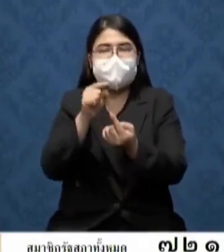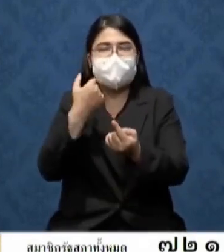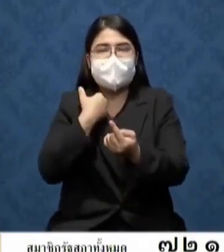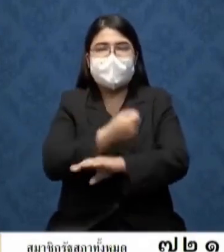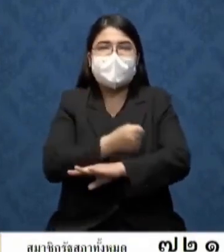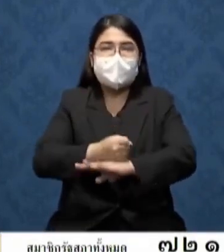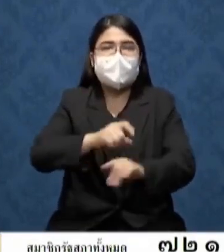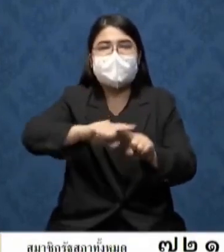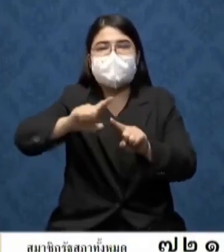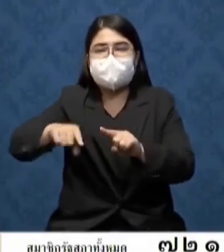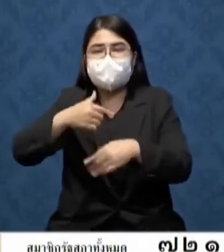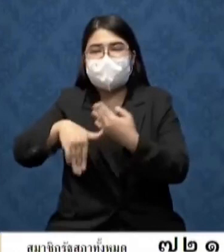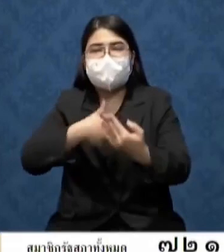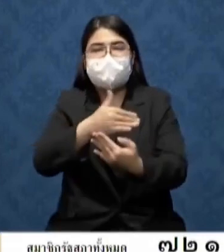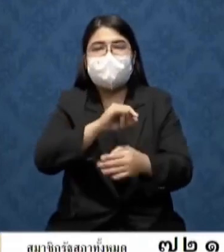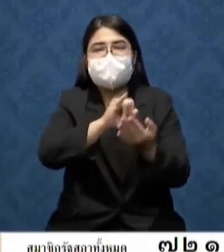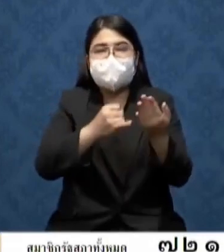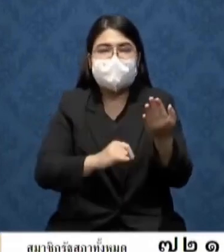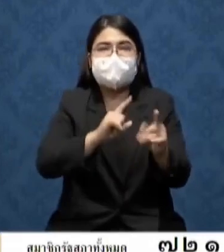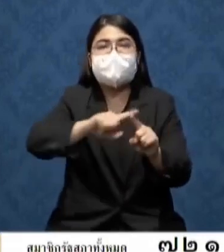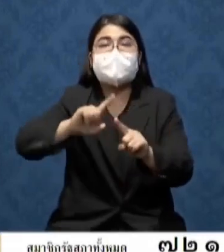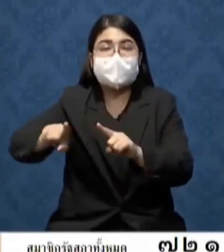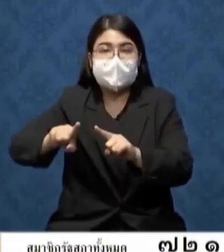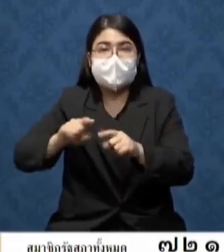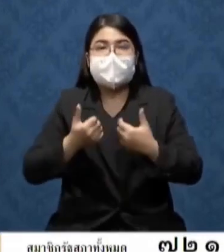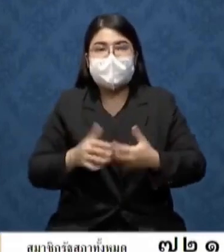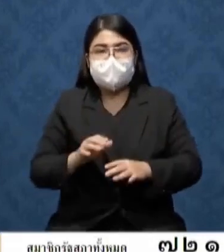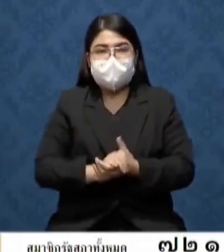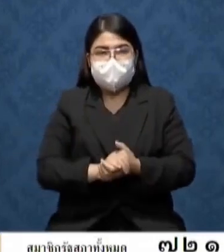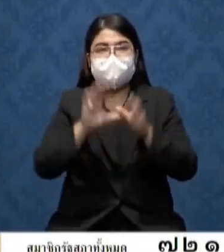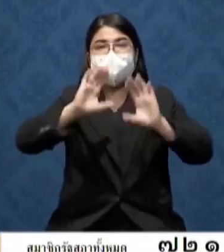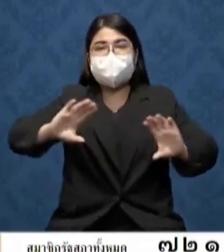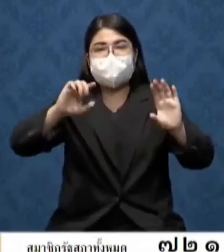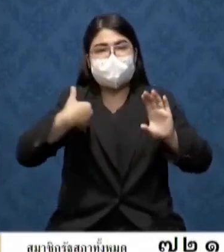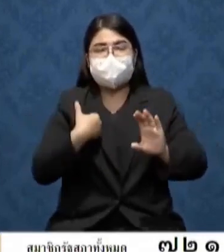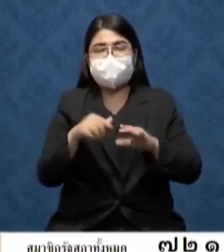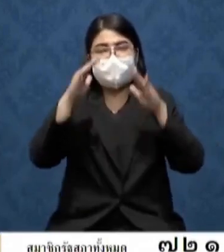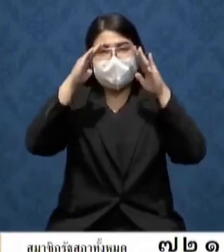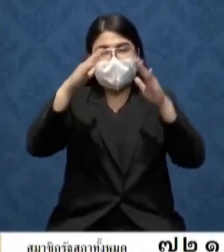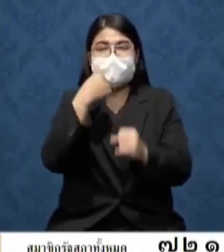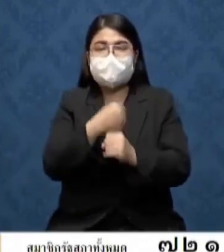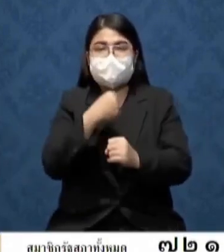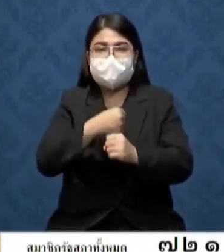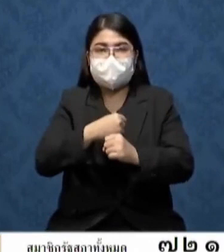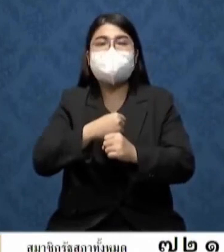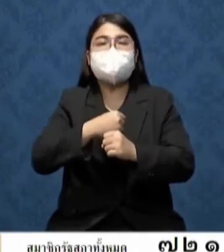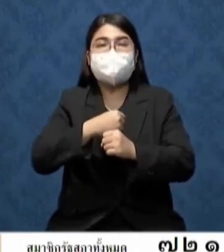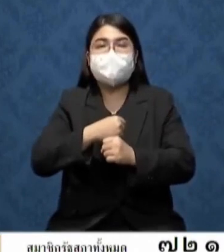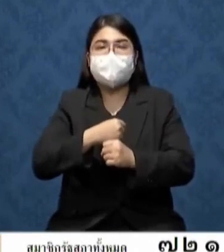ลหลายท่านรจกสิ่งว่าดล้มจงหวดหายท่านท่านเป็นขราชการทมีความตงใจที่จะทำงานท่านเป็นขราชการที่มี